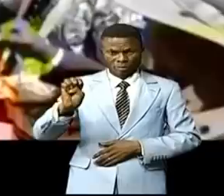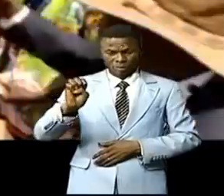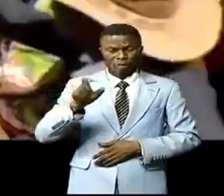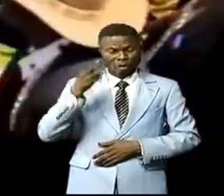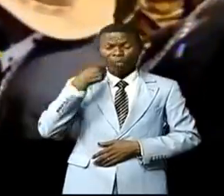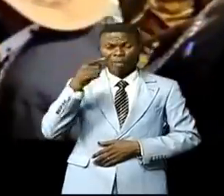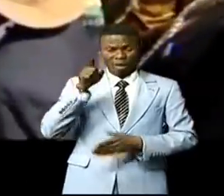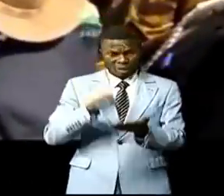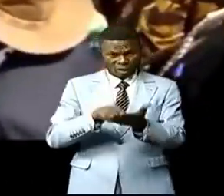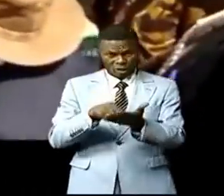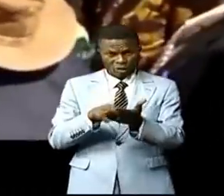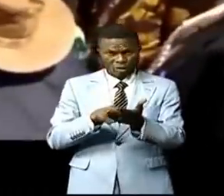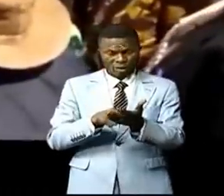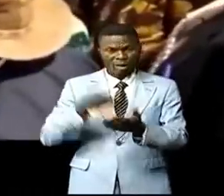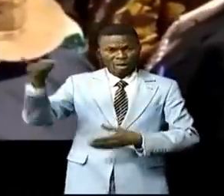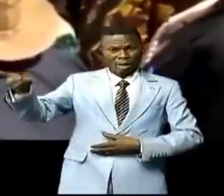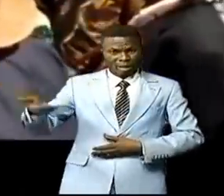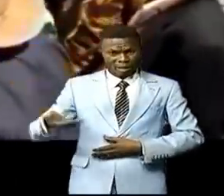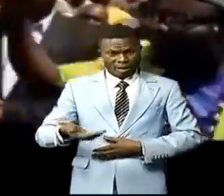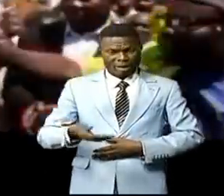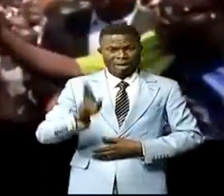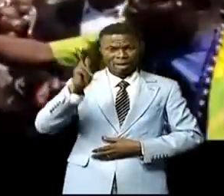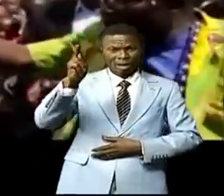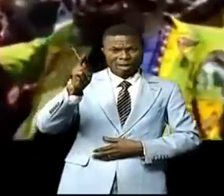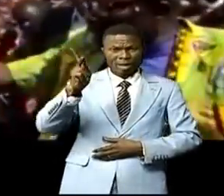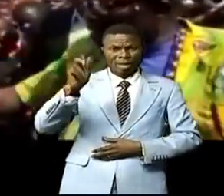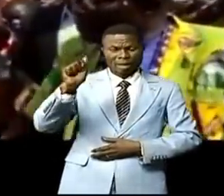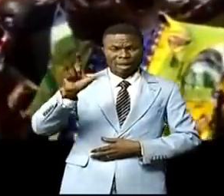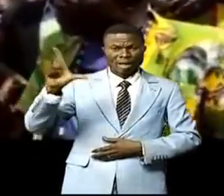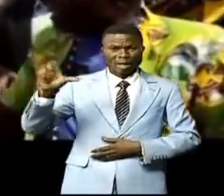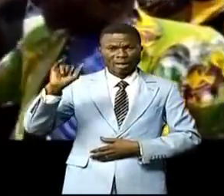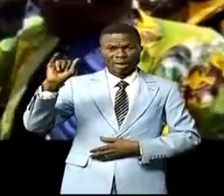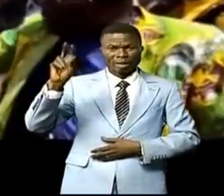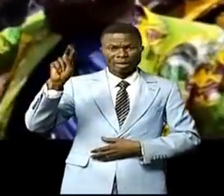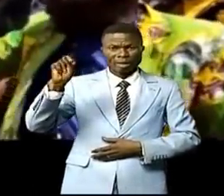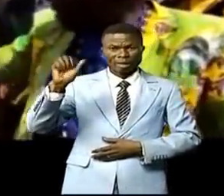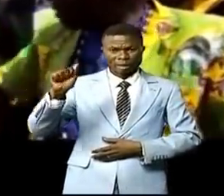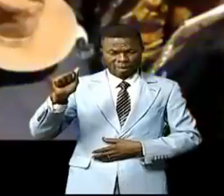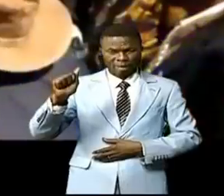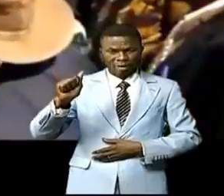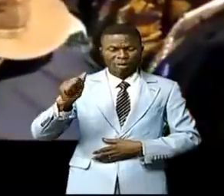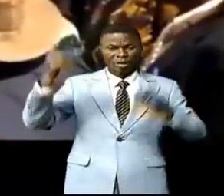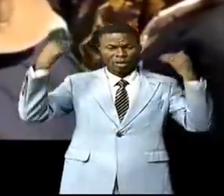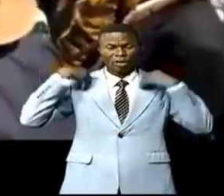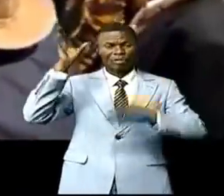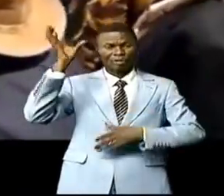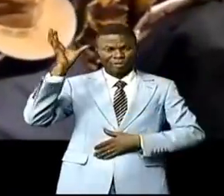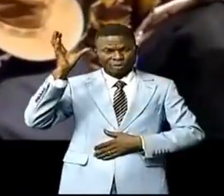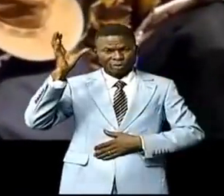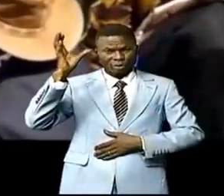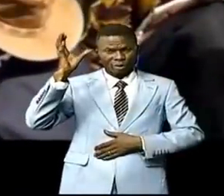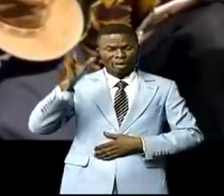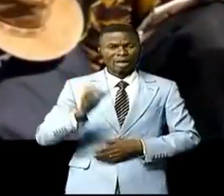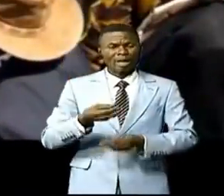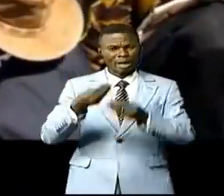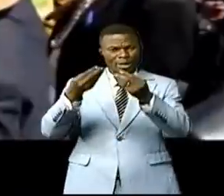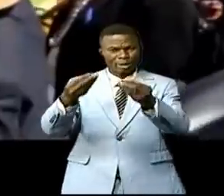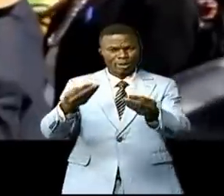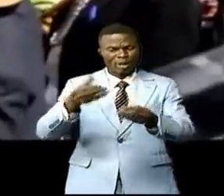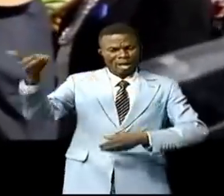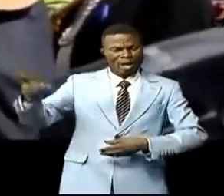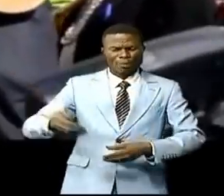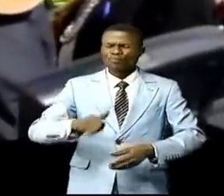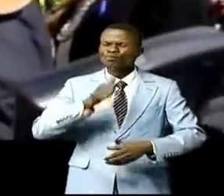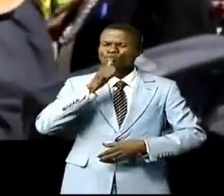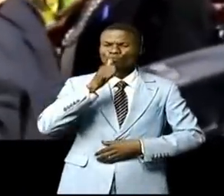s'agit, a été accueillie à Kamina avec pompe, où les chefs coutumiers lui ont réservé un accueil